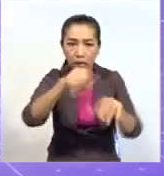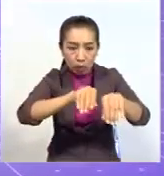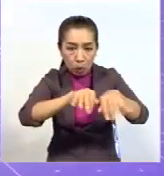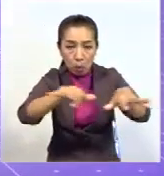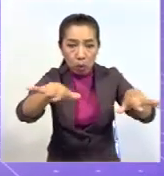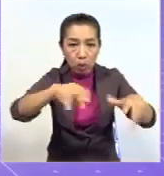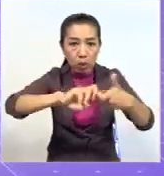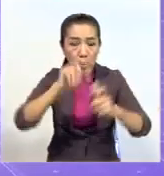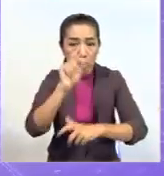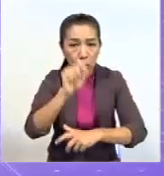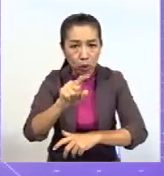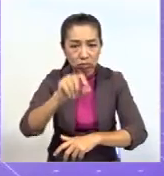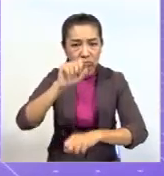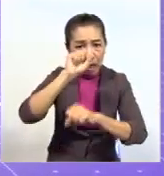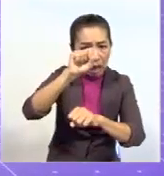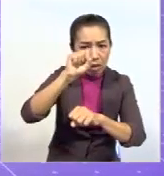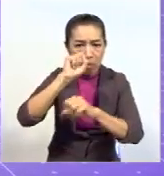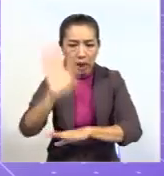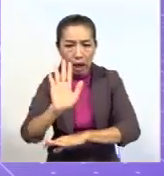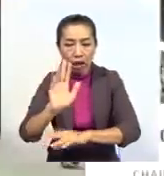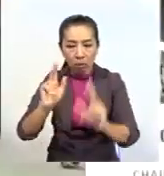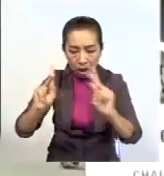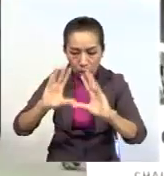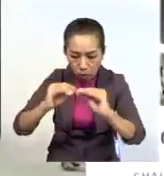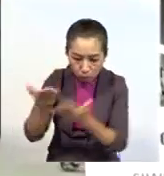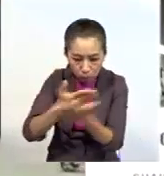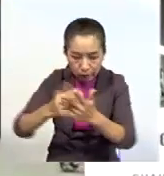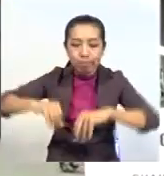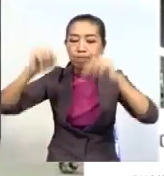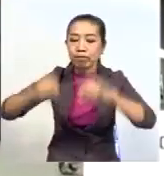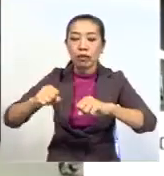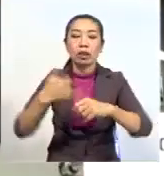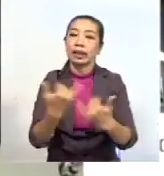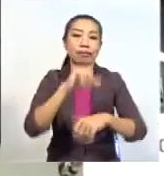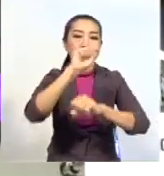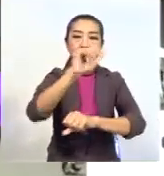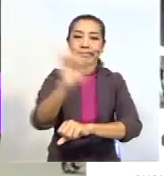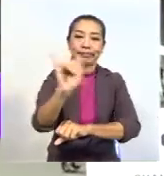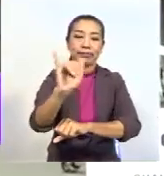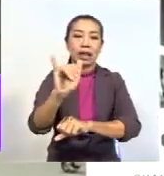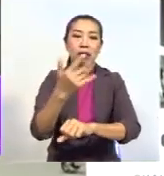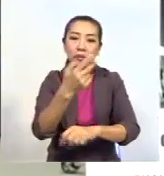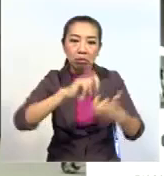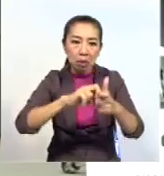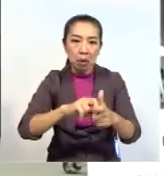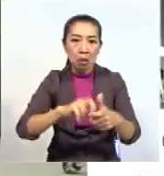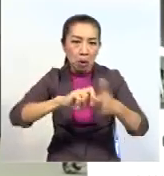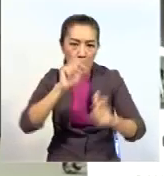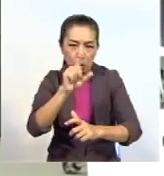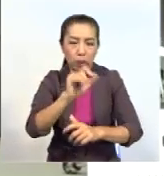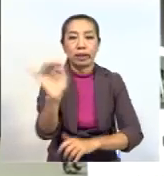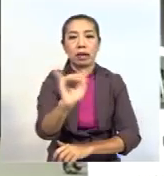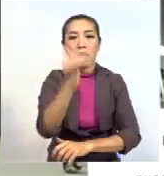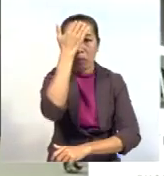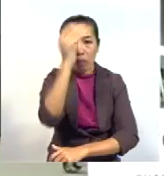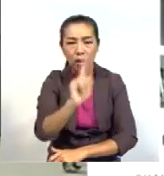วะฉุกเฉินหรือไม่และในที่สุดหลังจากการประชุมมาก็คือมีมติเรื่องของการยังไม่ประกาศเป็นภาวะฉุกเฉินนะคะเ